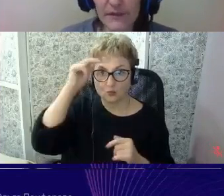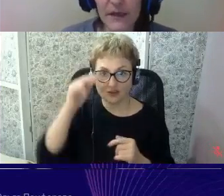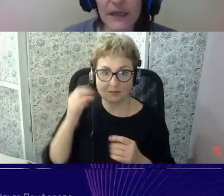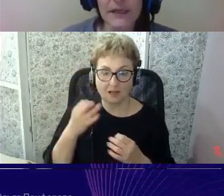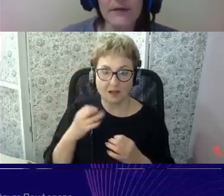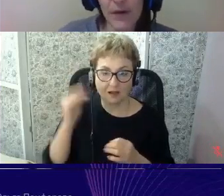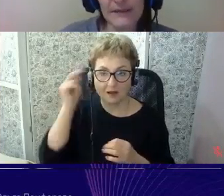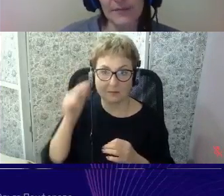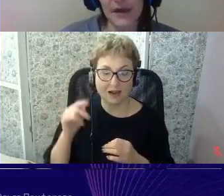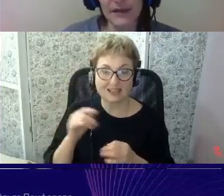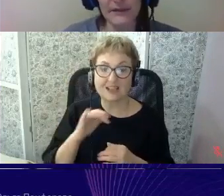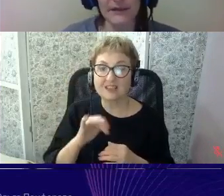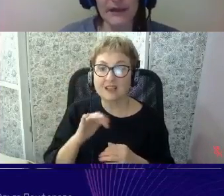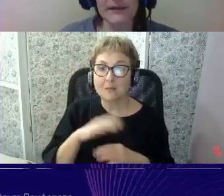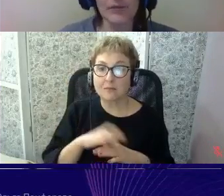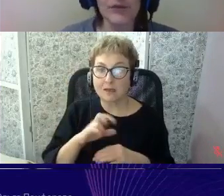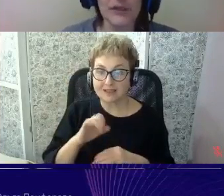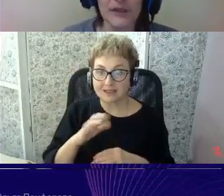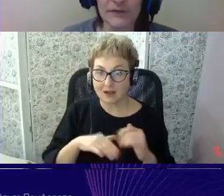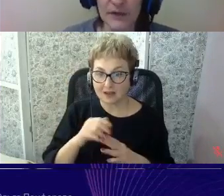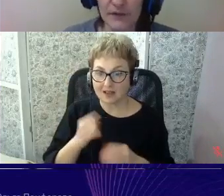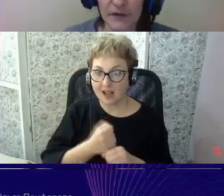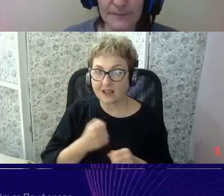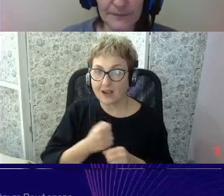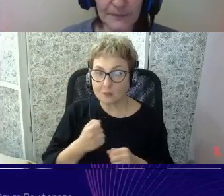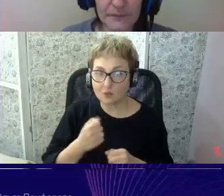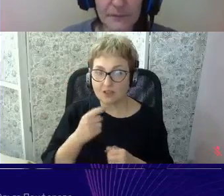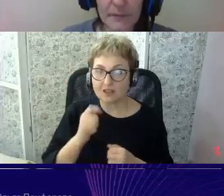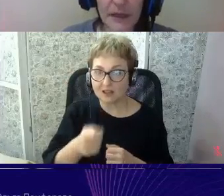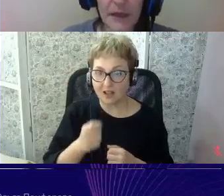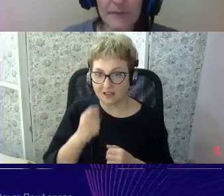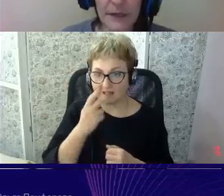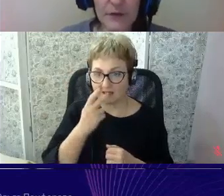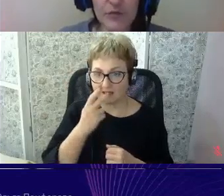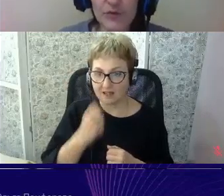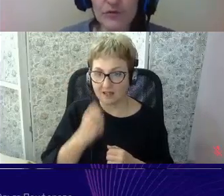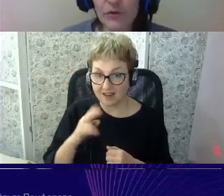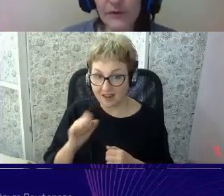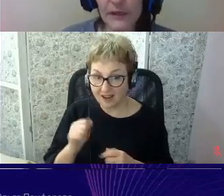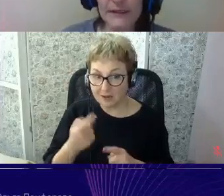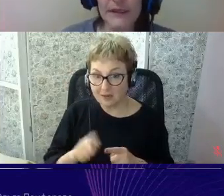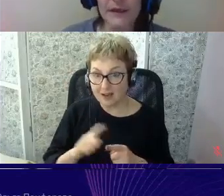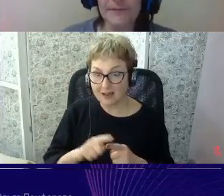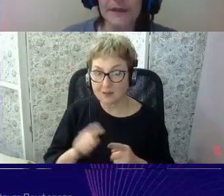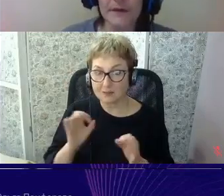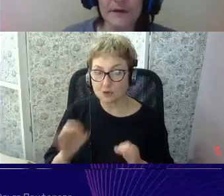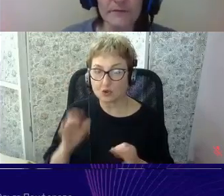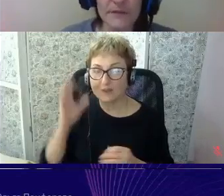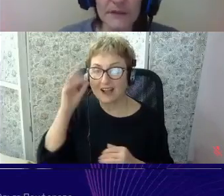пространство и база практики для отработки данного навыка. Поэтому, безусловно, когда